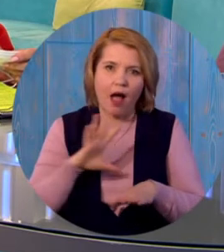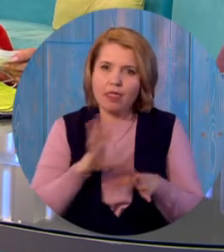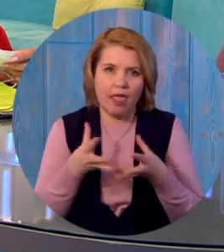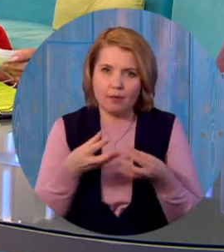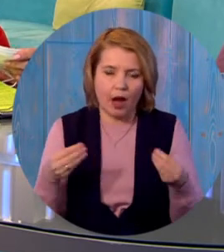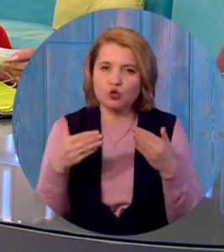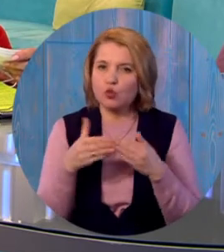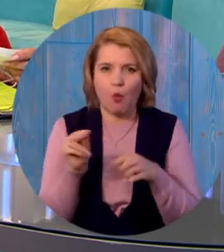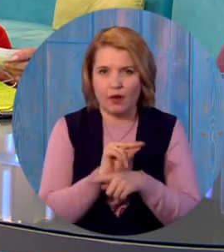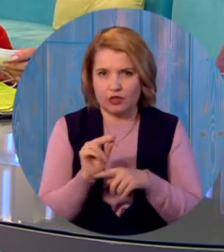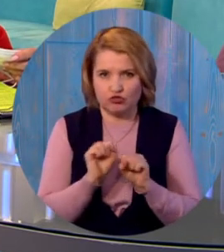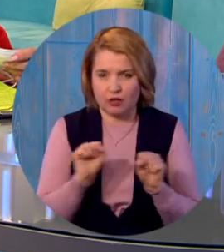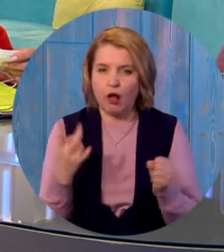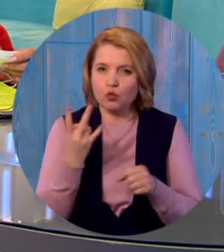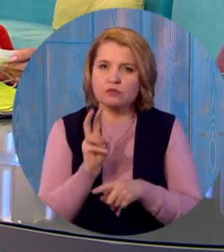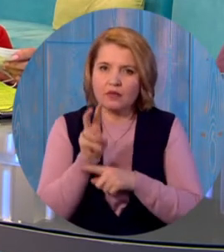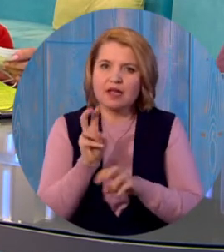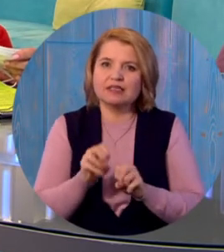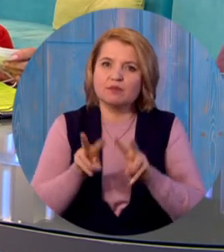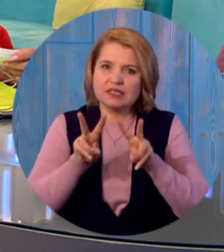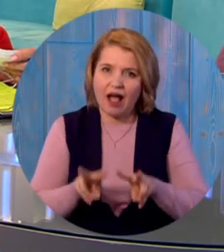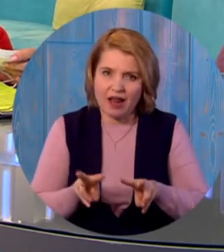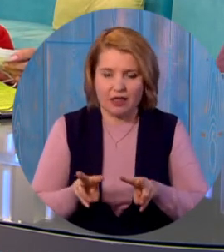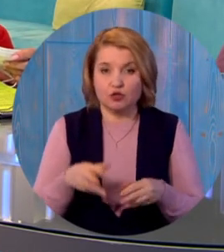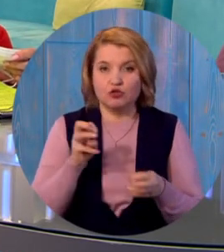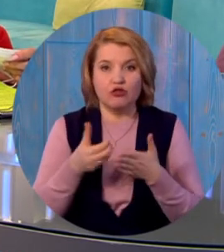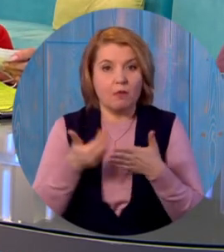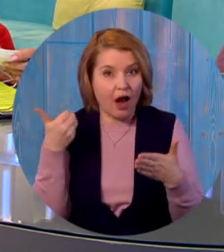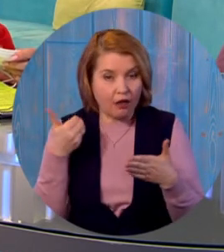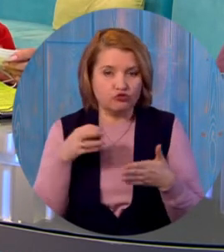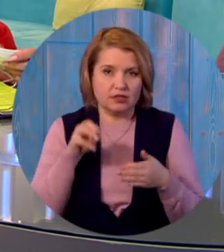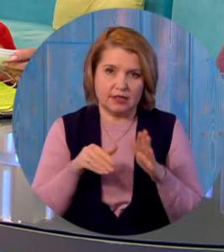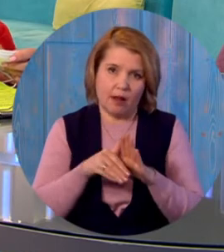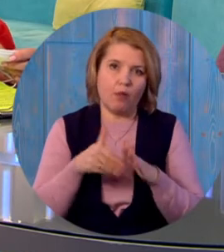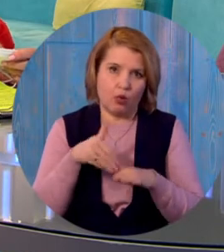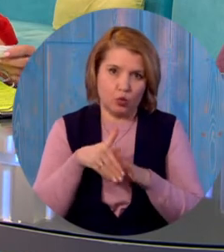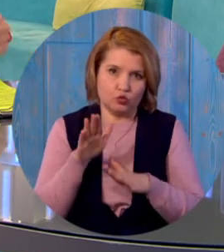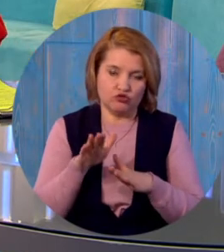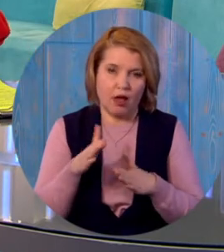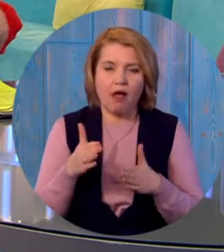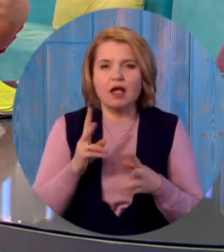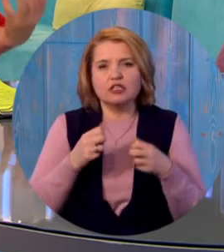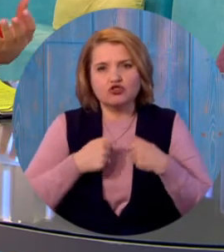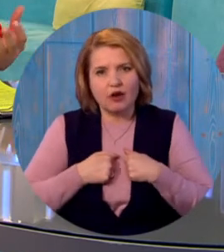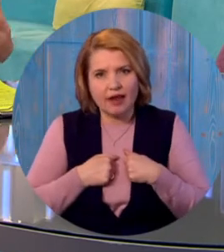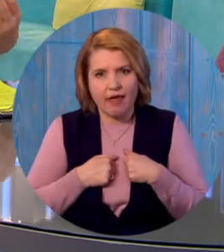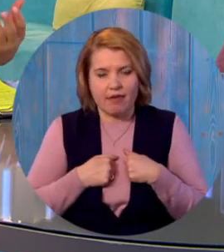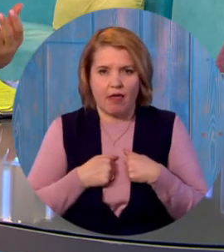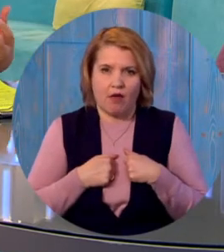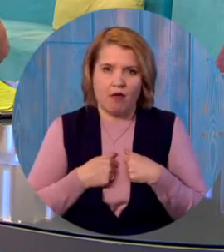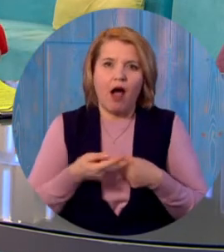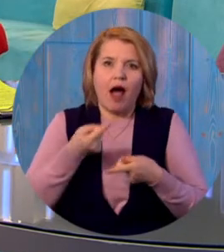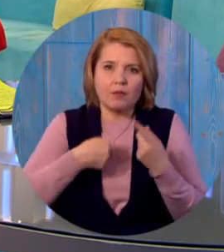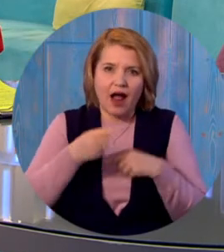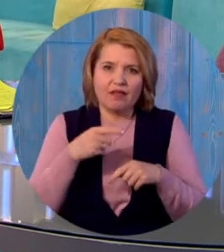нельзя. Нужно обратиться к специалисту-флебологу. И чем раньше вы сделаете, тем лучше. К сожалению, какие-то обратные явления могут появляться со